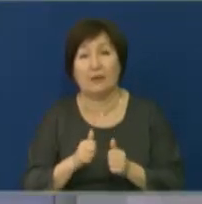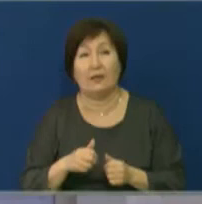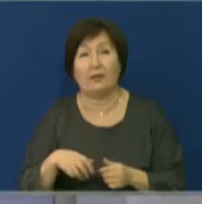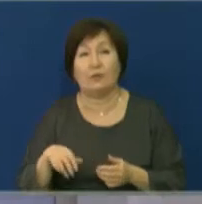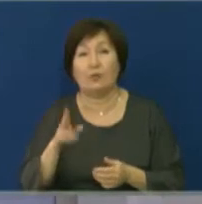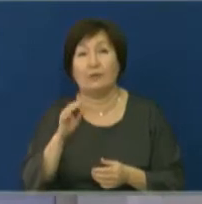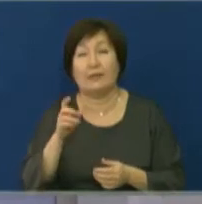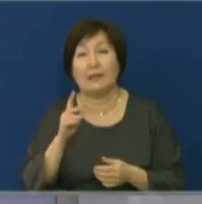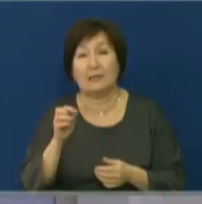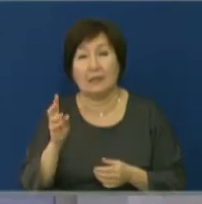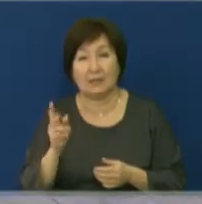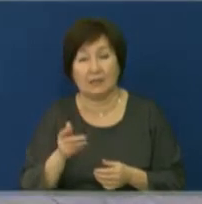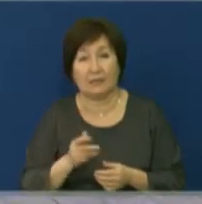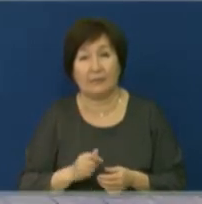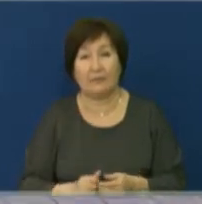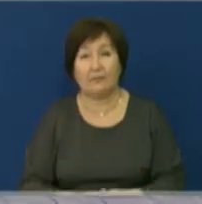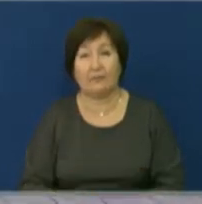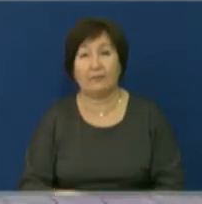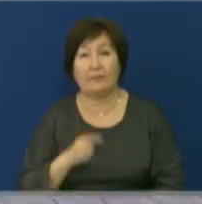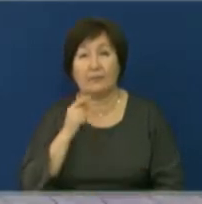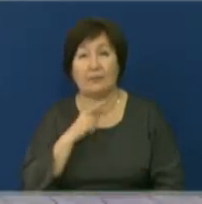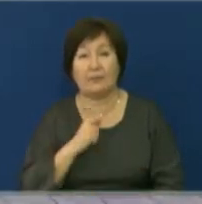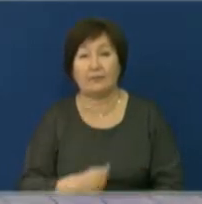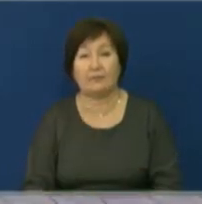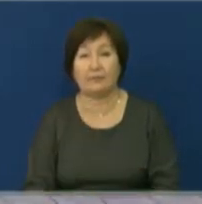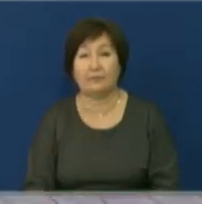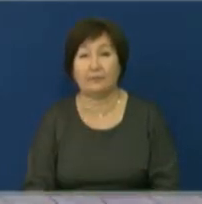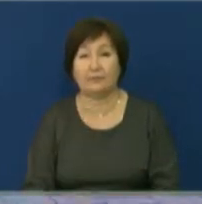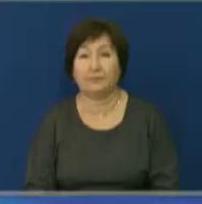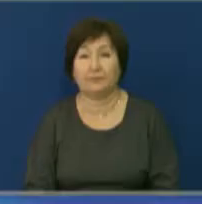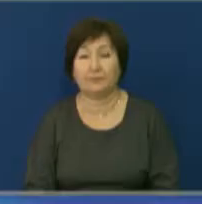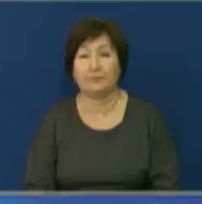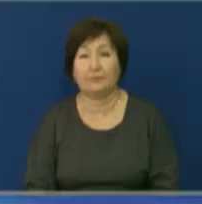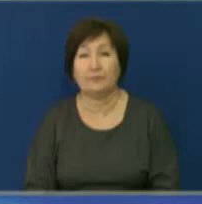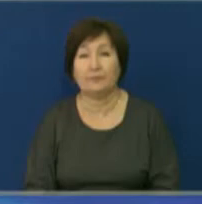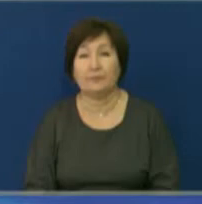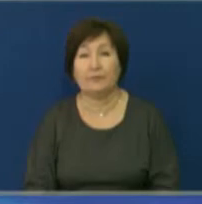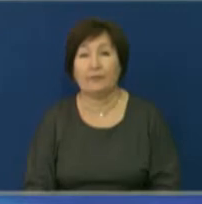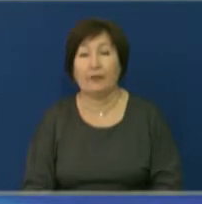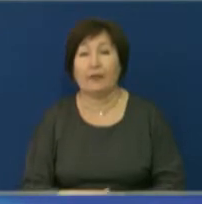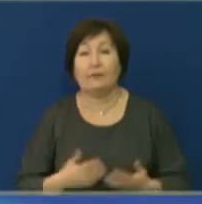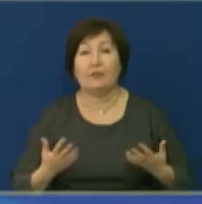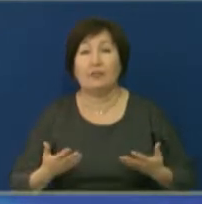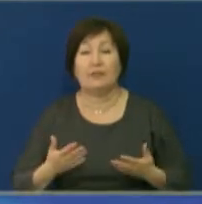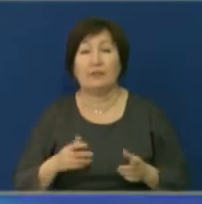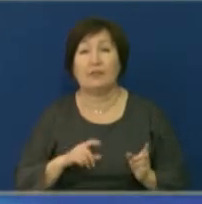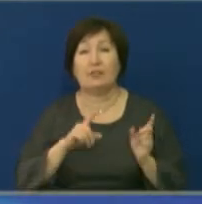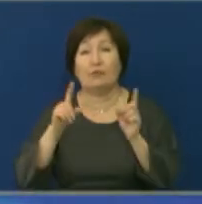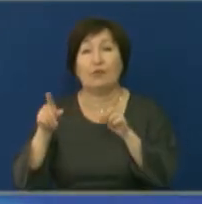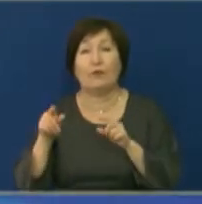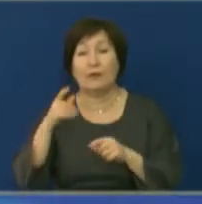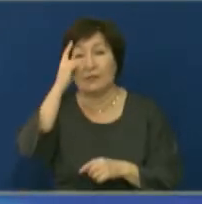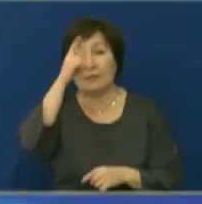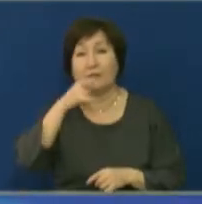городе Казань. Талшин Шакартхан, Адильжан Бисингазинов, телеканал «Семьи». В жизни кочевого казахского народа лошадь